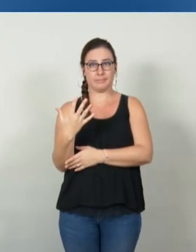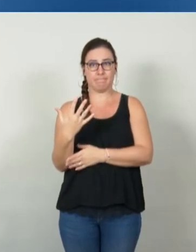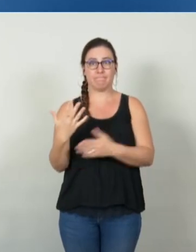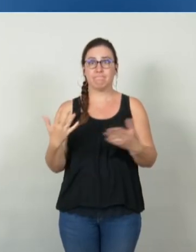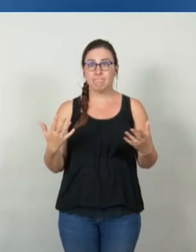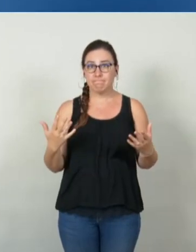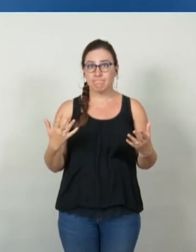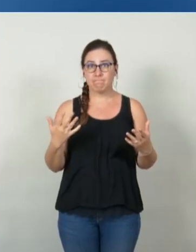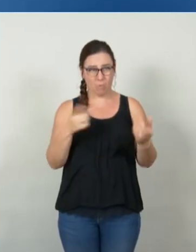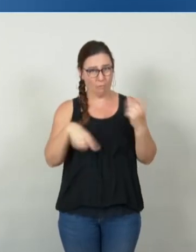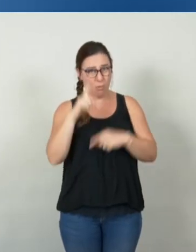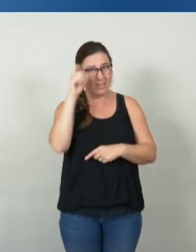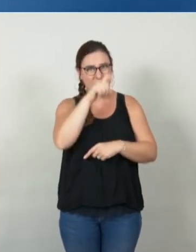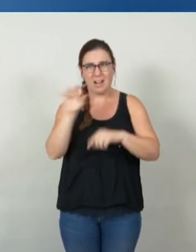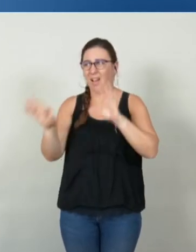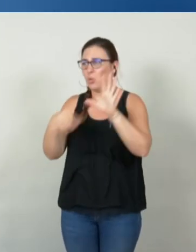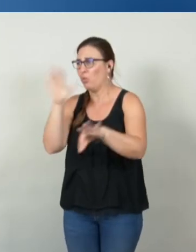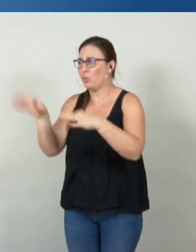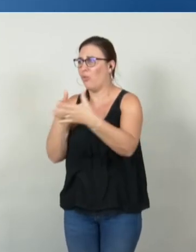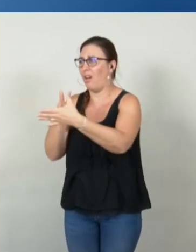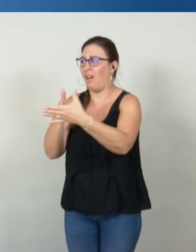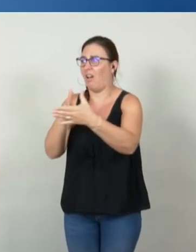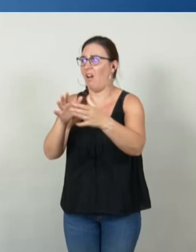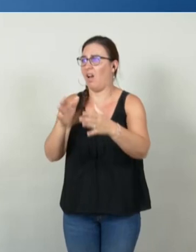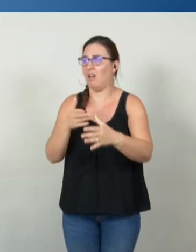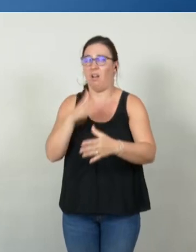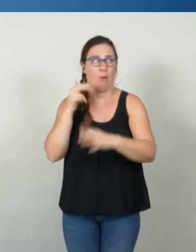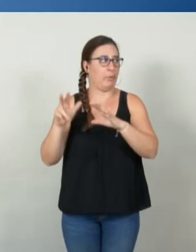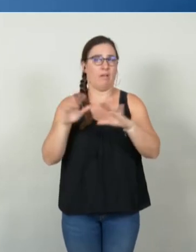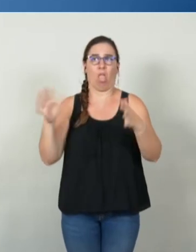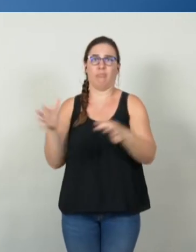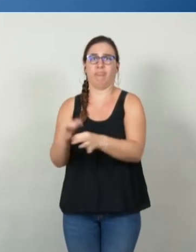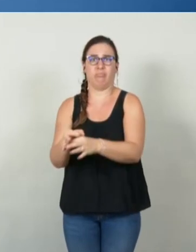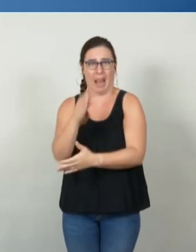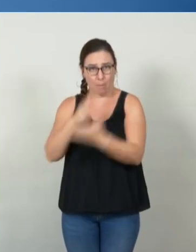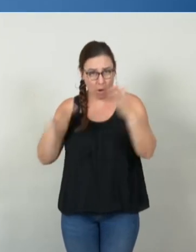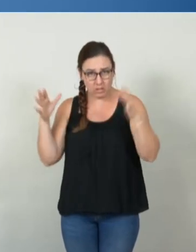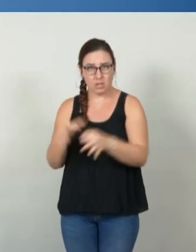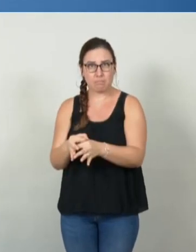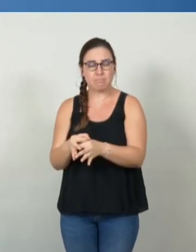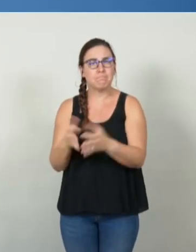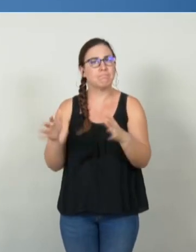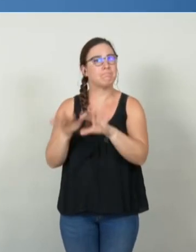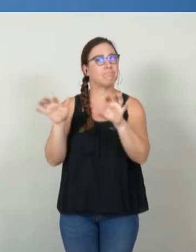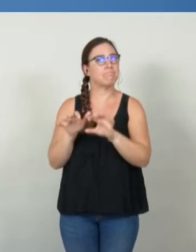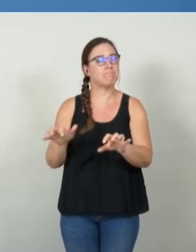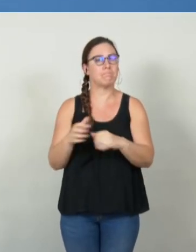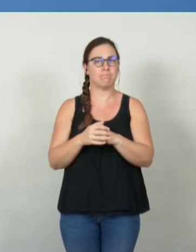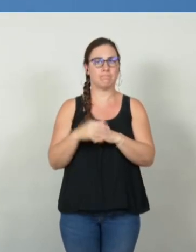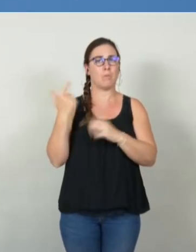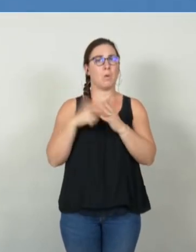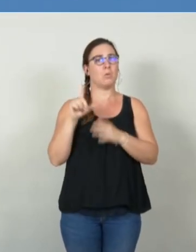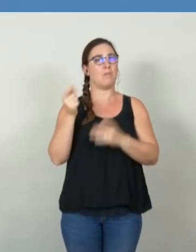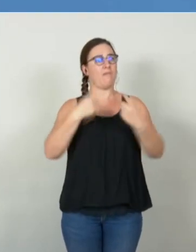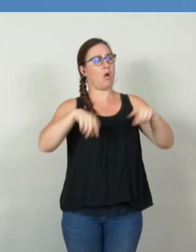avez-vous tant de difficultés à en trouver qui vous soit favorable que vous réduisez leur nombre de moitié en 2020 le comité d'avis